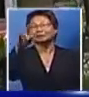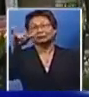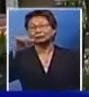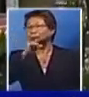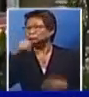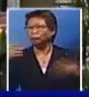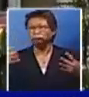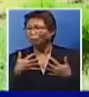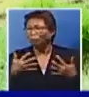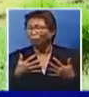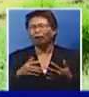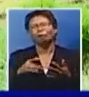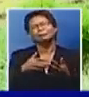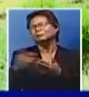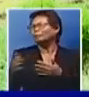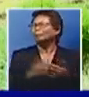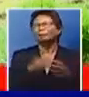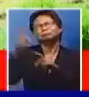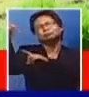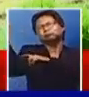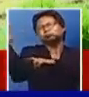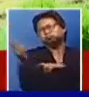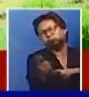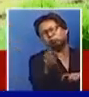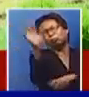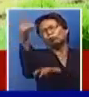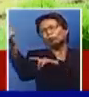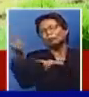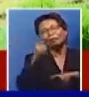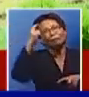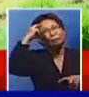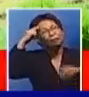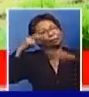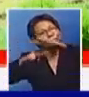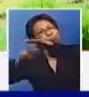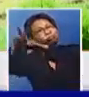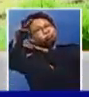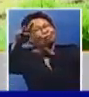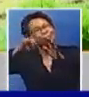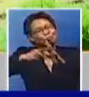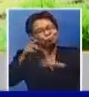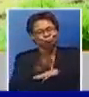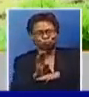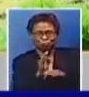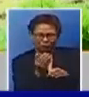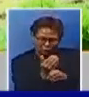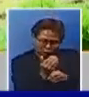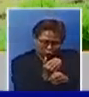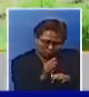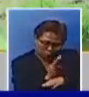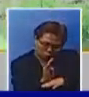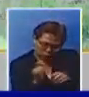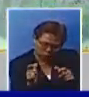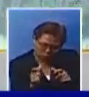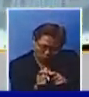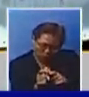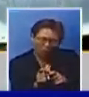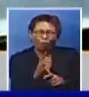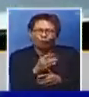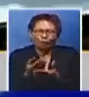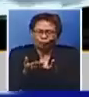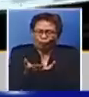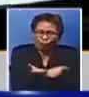betah dengan hanya menoreh getah. Sebaliknya berfikiran jauh dengan memulakan perniagaan kecil-kecilan, iaitu